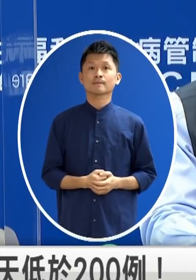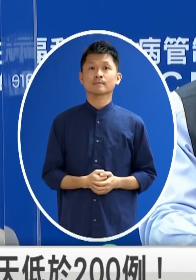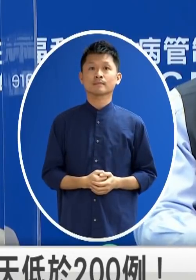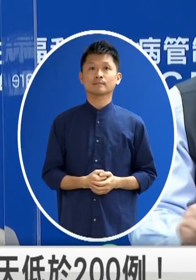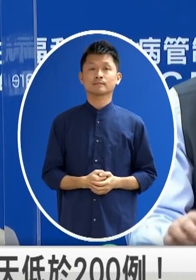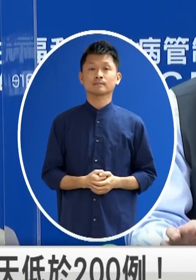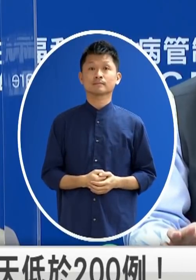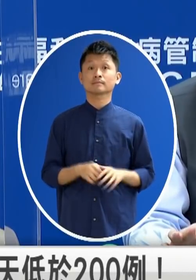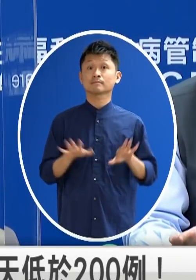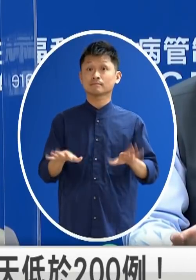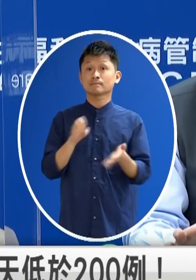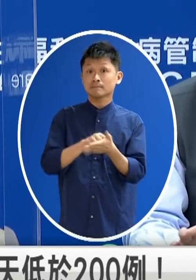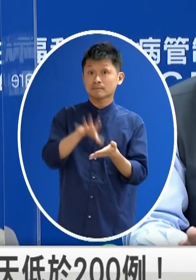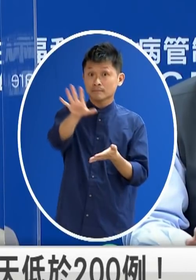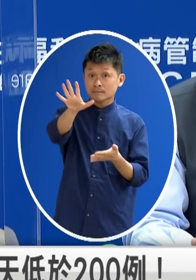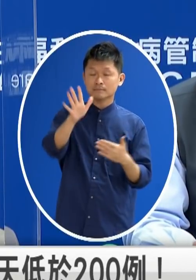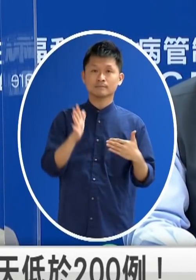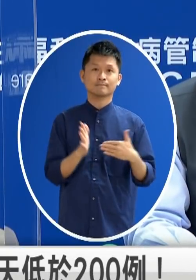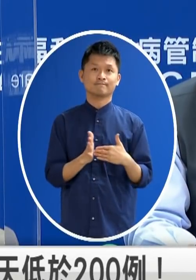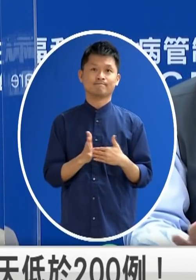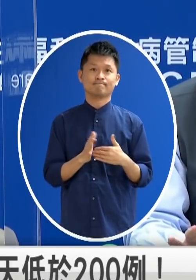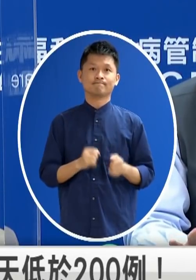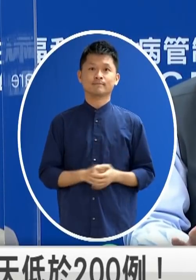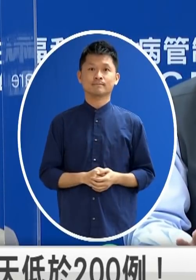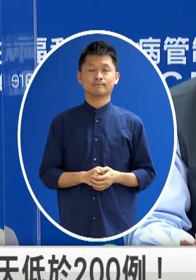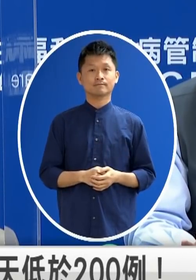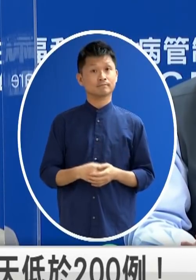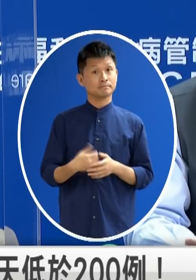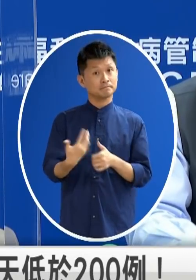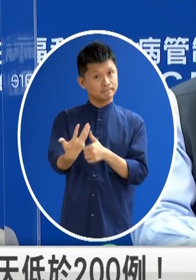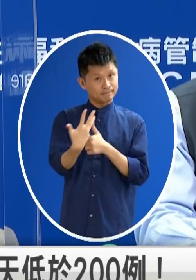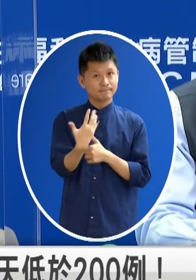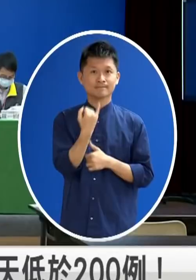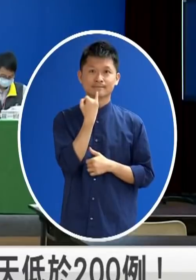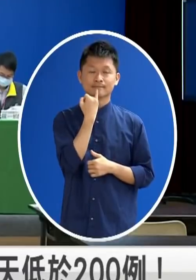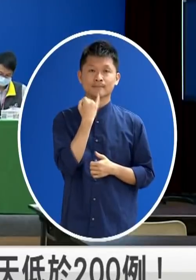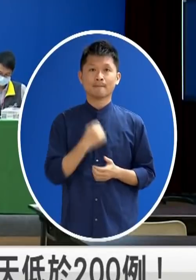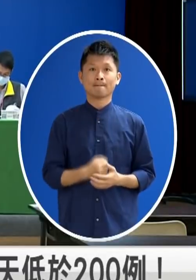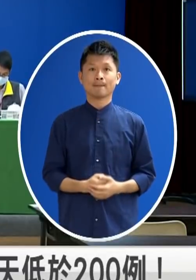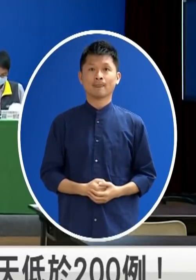好，那我们今天这报告先到这里，大家有意见可以提出来。